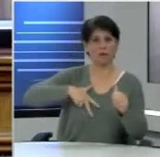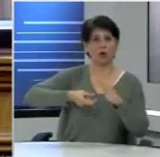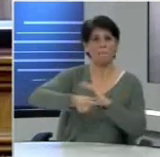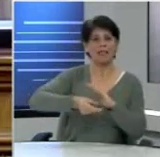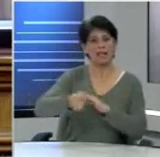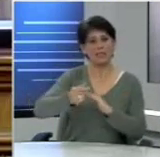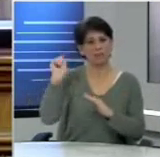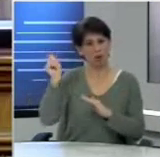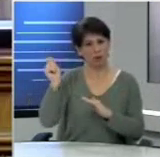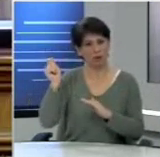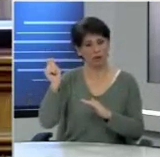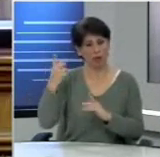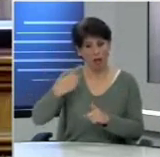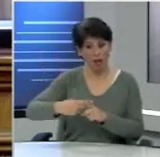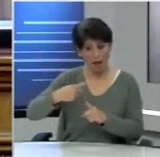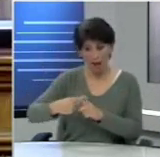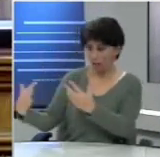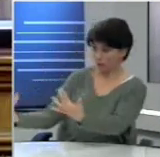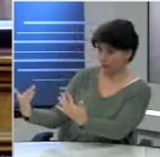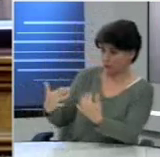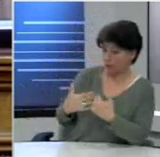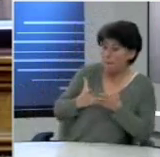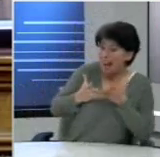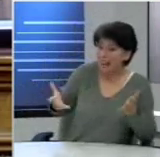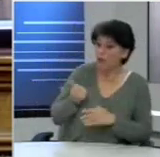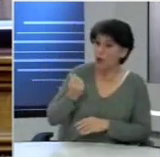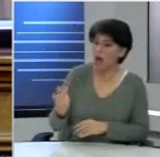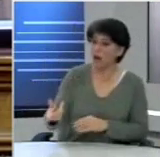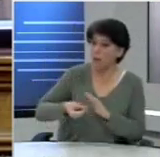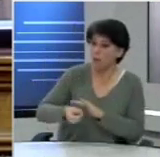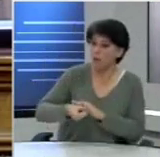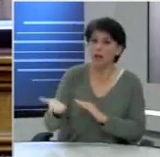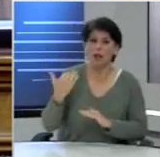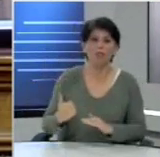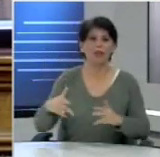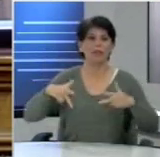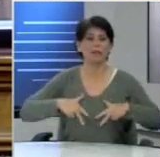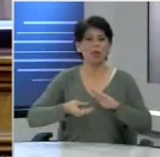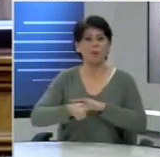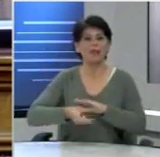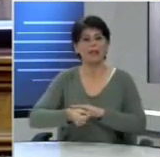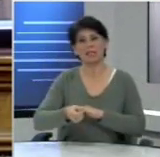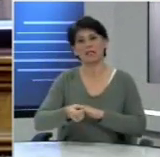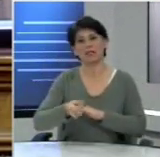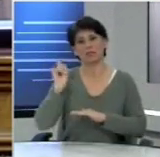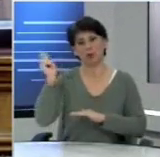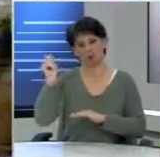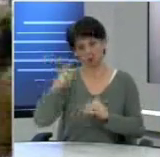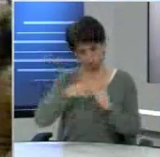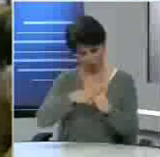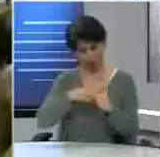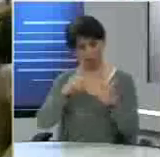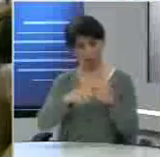Μεταναστευτικής Πολιτικής. Η χώρα που δέχεται το μεγαλύτερο αριθμό προσφύγων και μεταναστών δεν έχει Υπουργείο Μεταναστευτικής Πολιτικής. Την